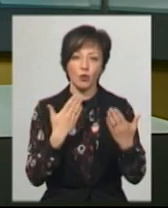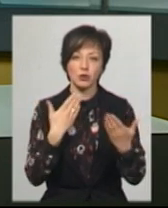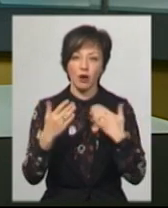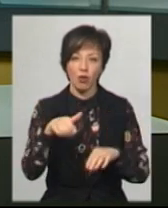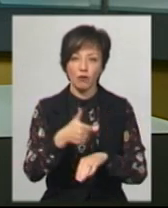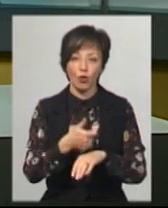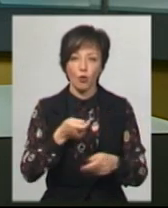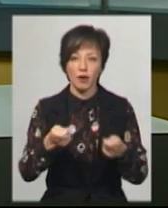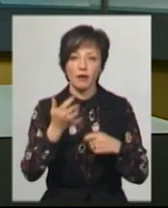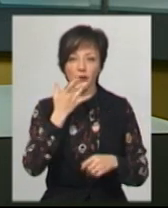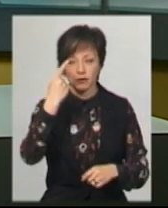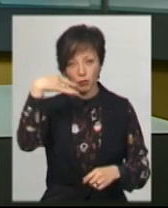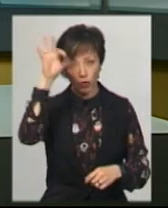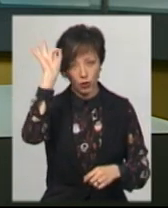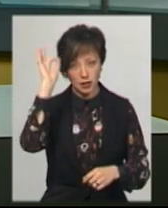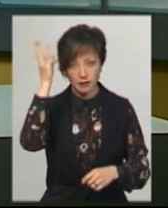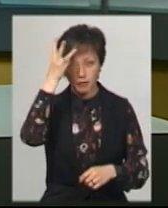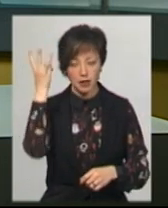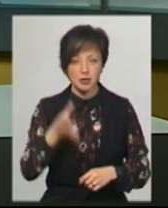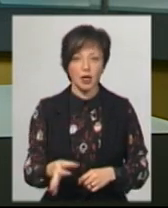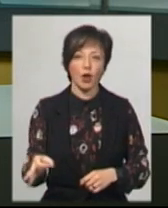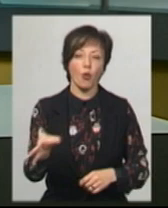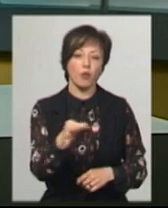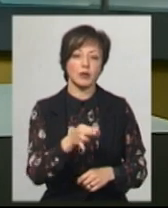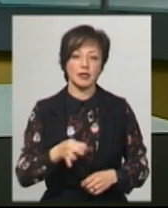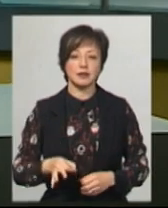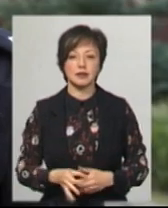комунікацій головного управління Нацполіції у Хмельницькій області Інна Глега.